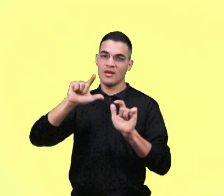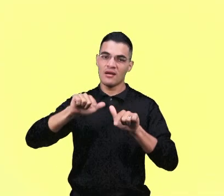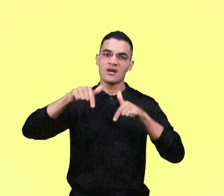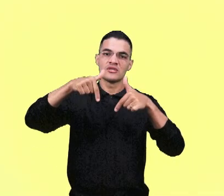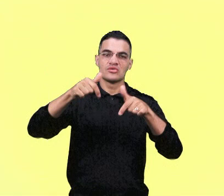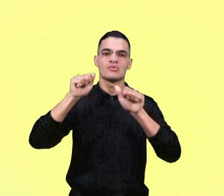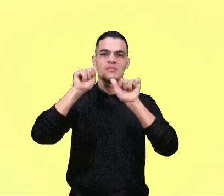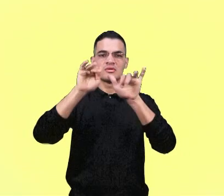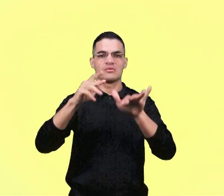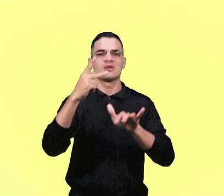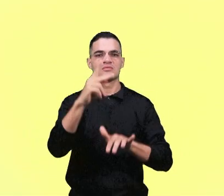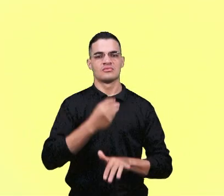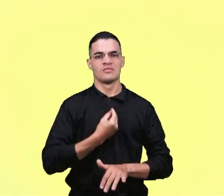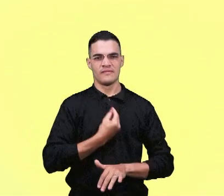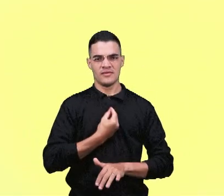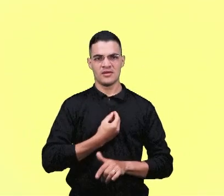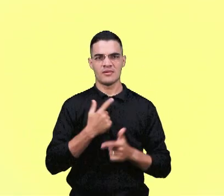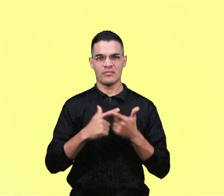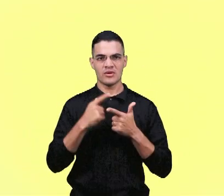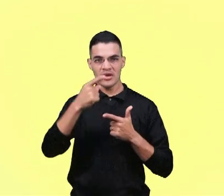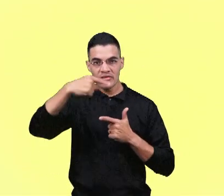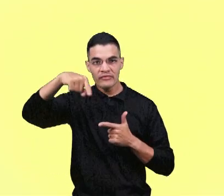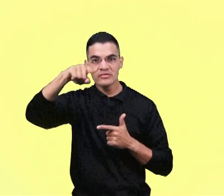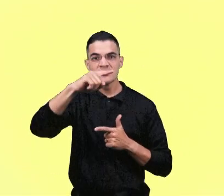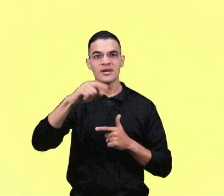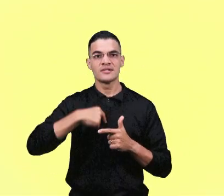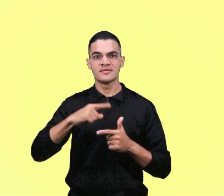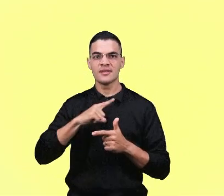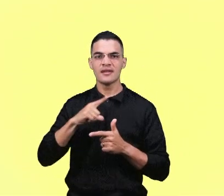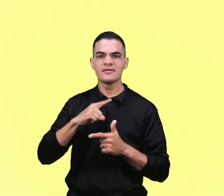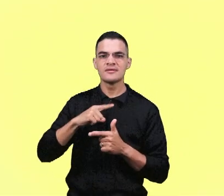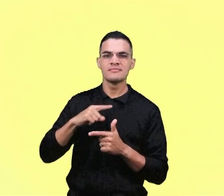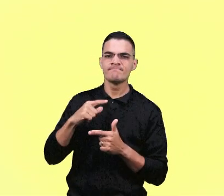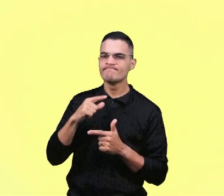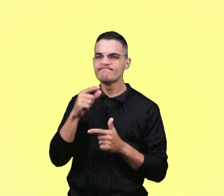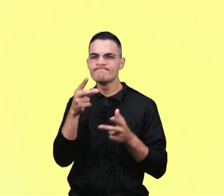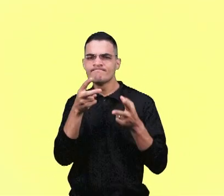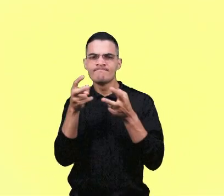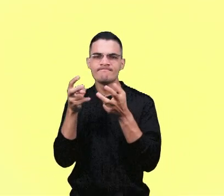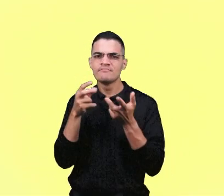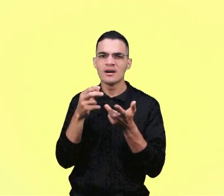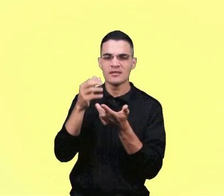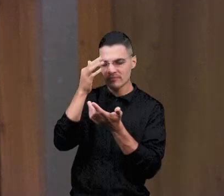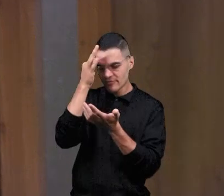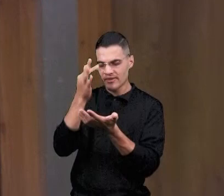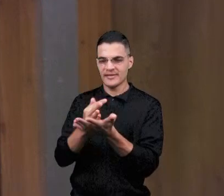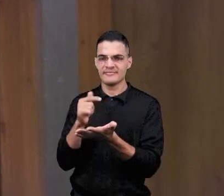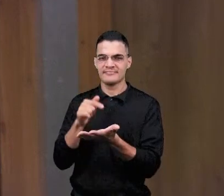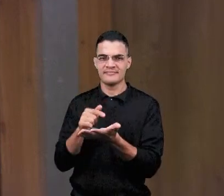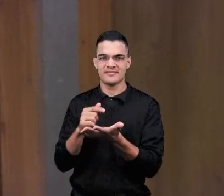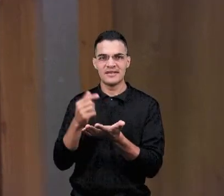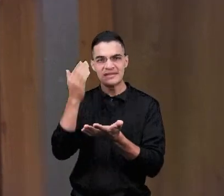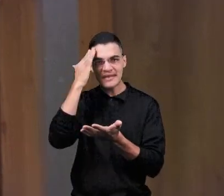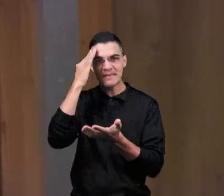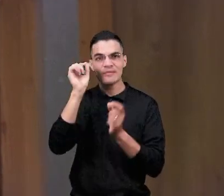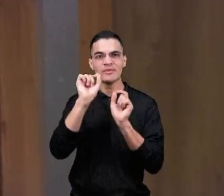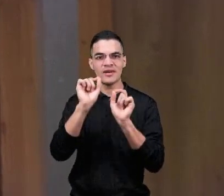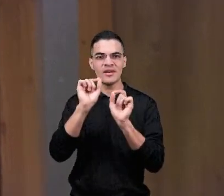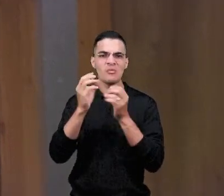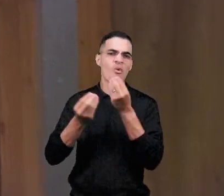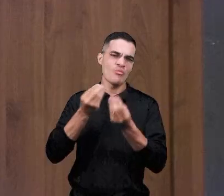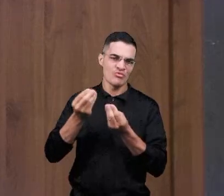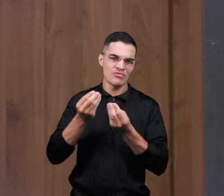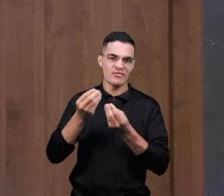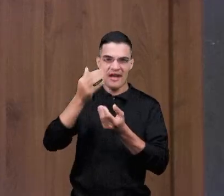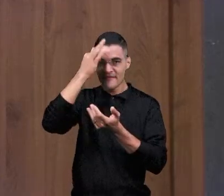Et comme la foi vient par l'entendre et entendre la parole de Dieu, nous savons que les cœurs sont déjà remplis de la joie et de la foi